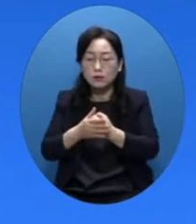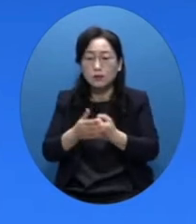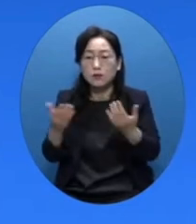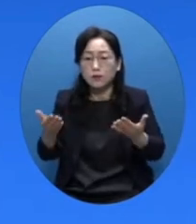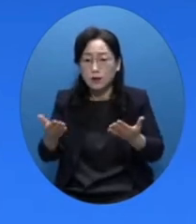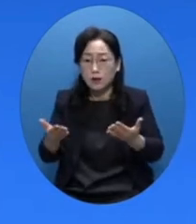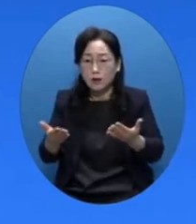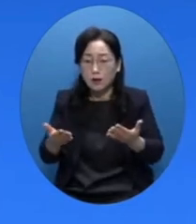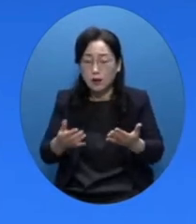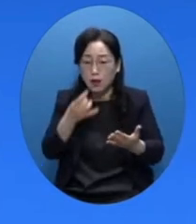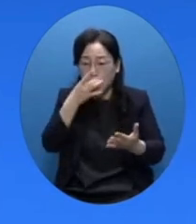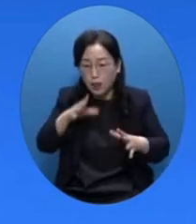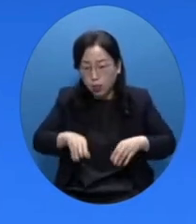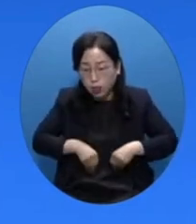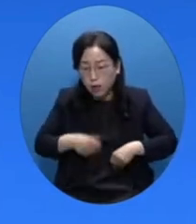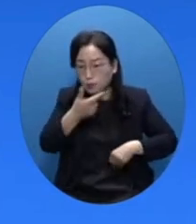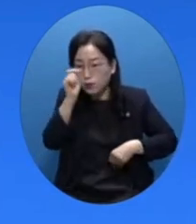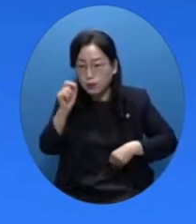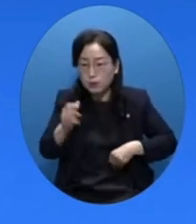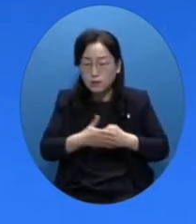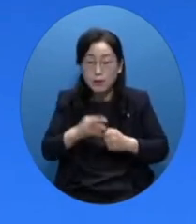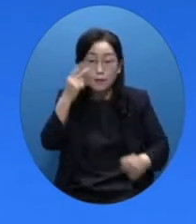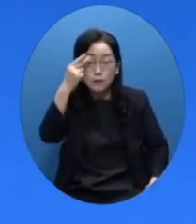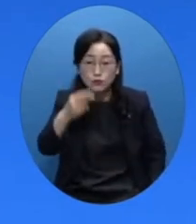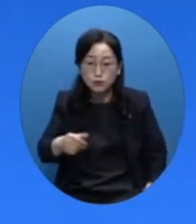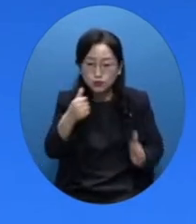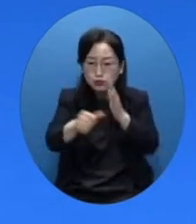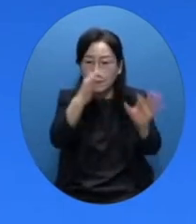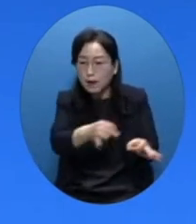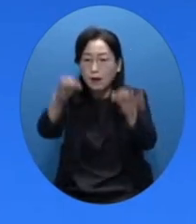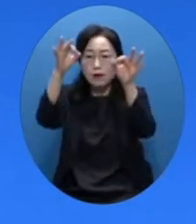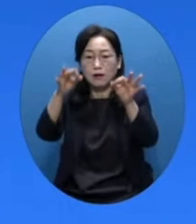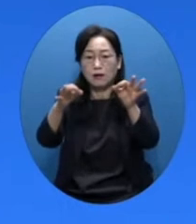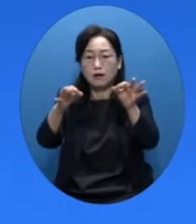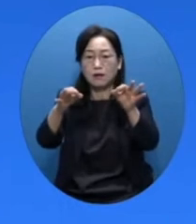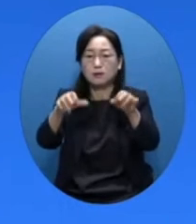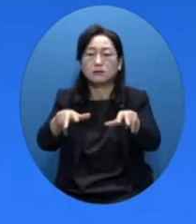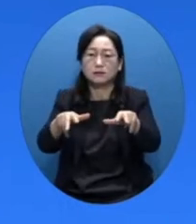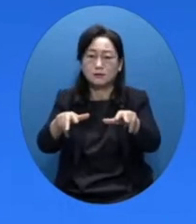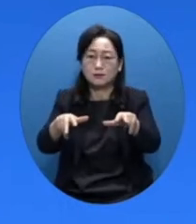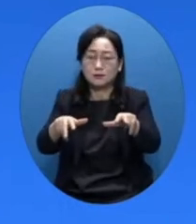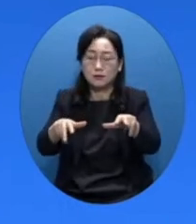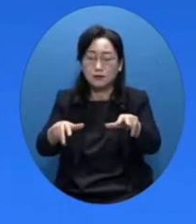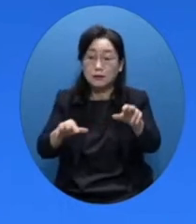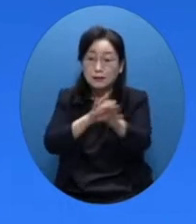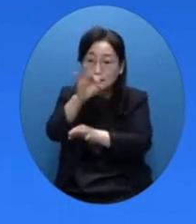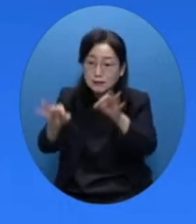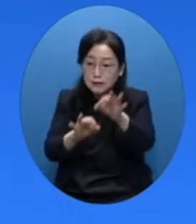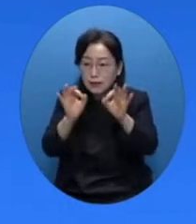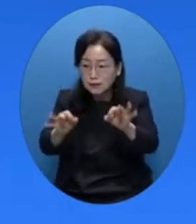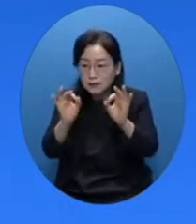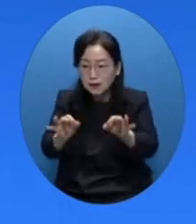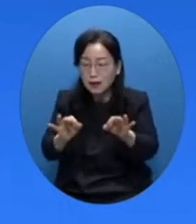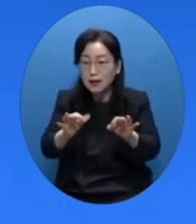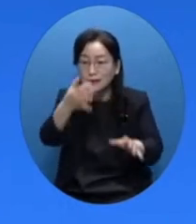미국에서 너무나 인플레이션 것 같으니깐 은행이 자급률을 확 올려